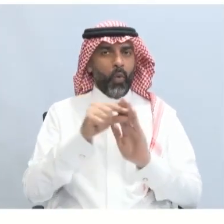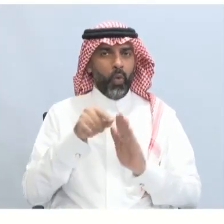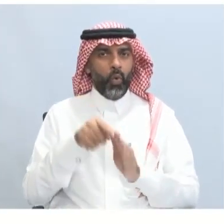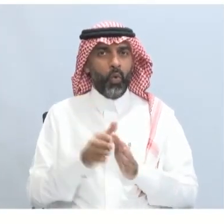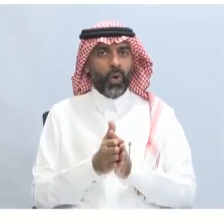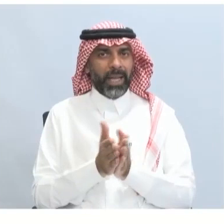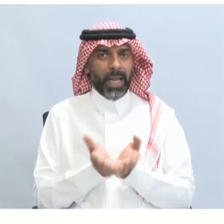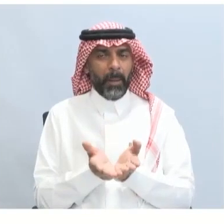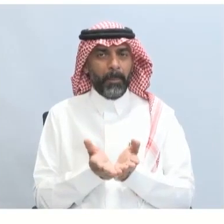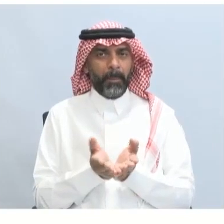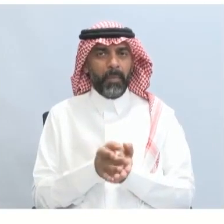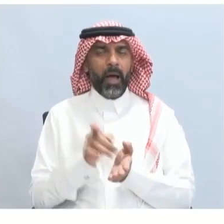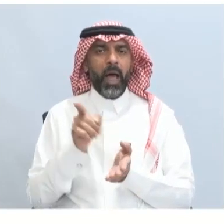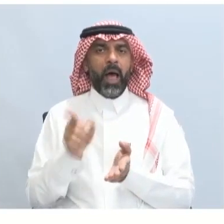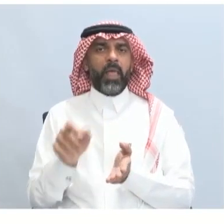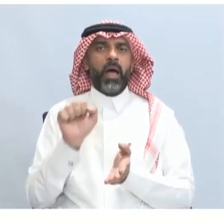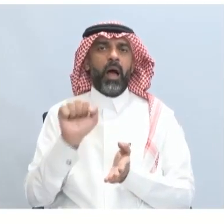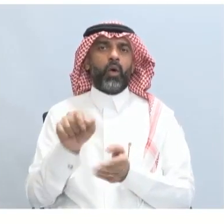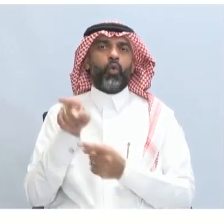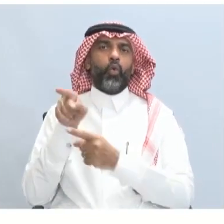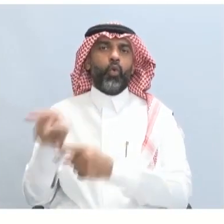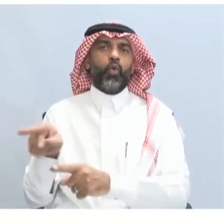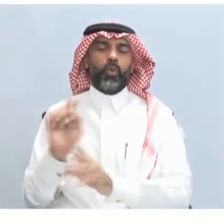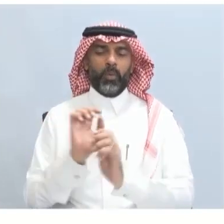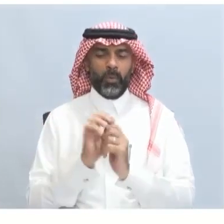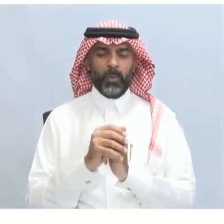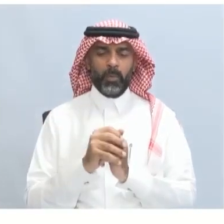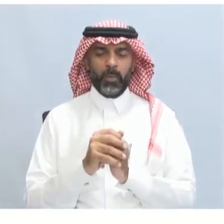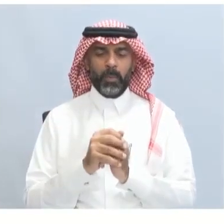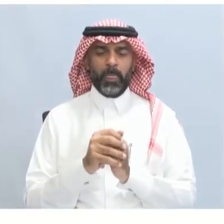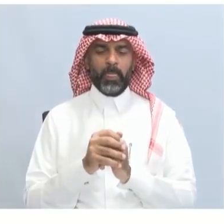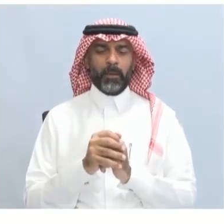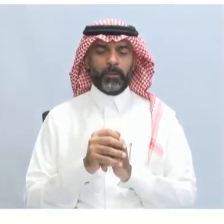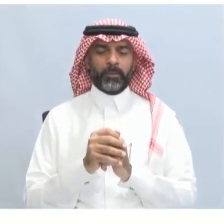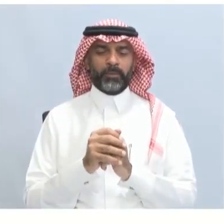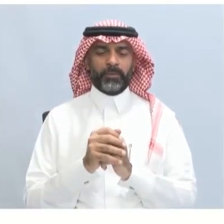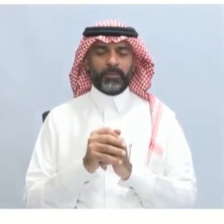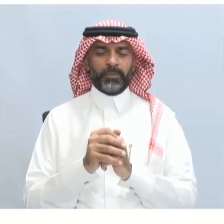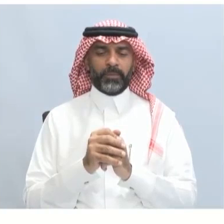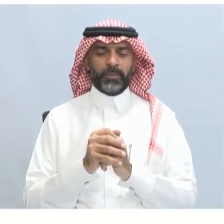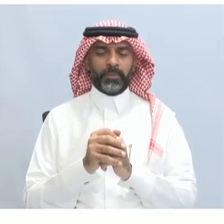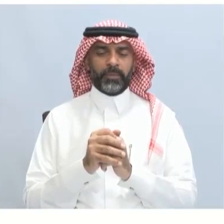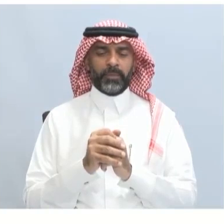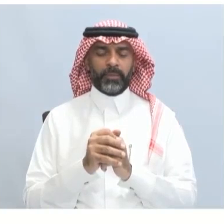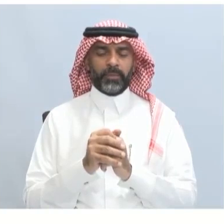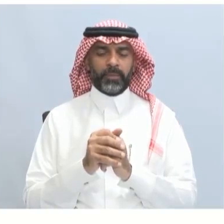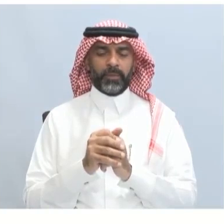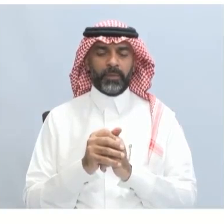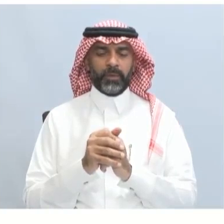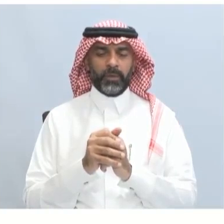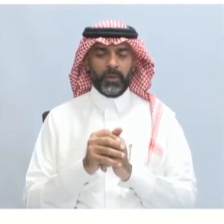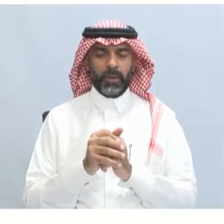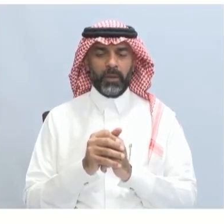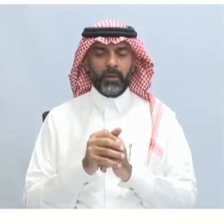الحق اذا ما هو في هذا المثال في الكتاب ما هو محل الحق محل الحق ان نقول